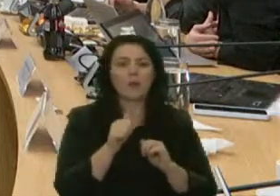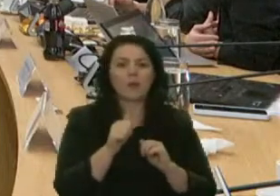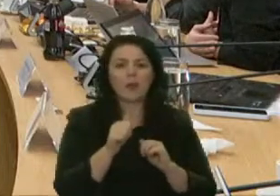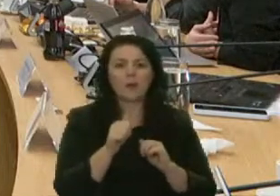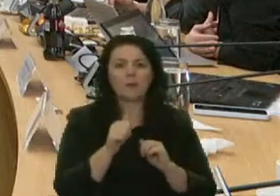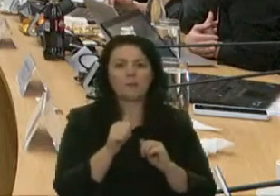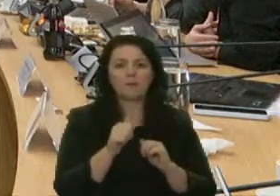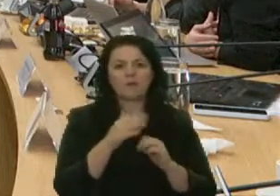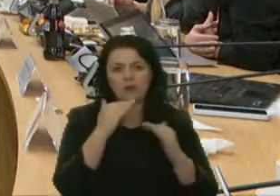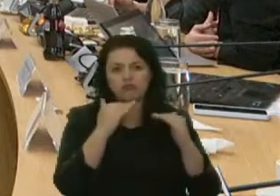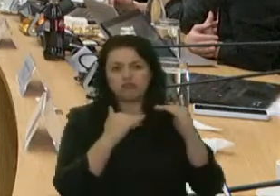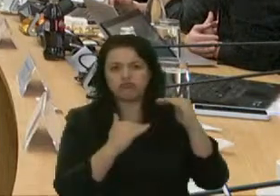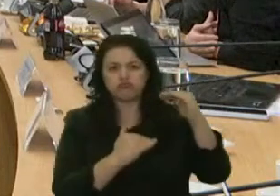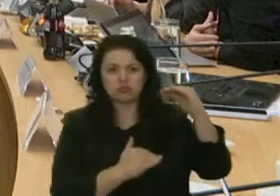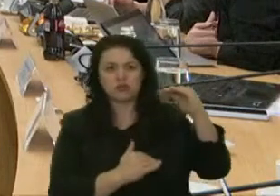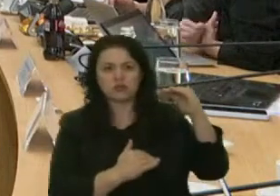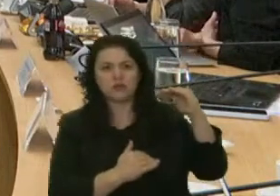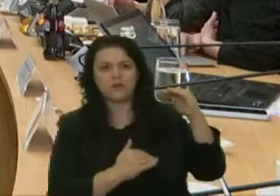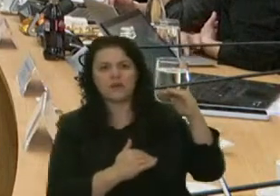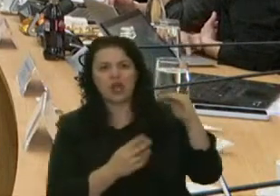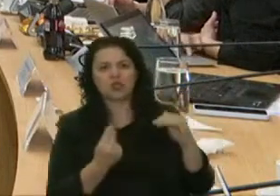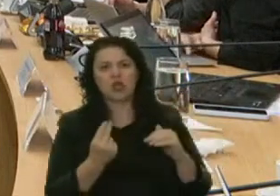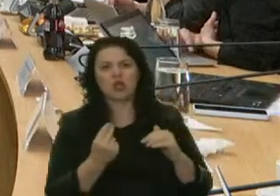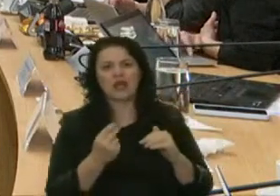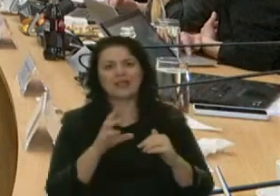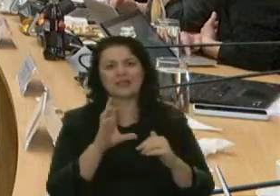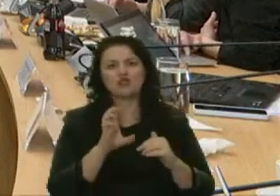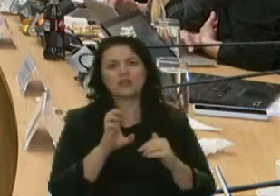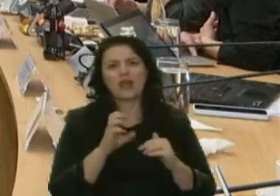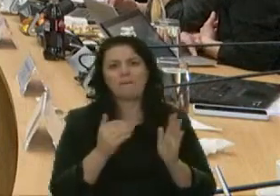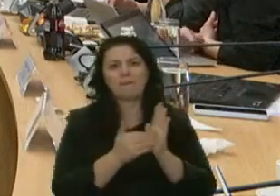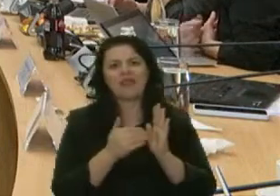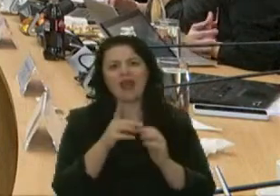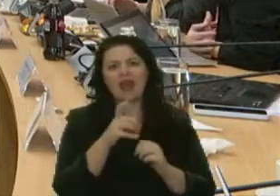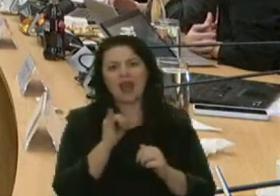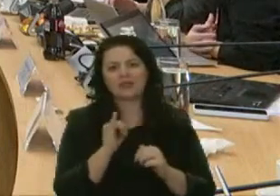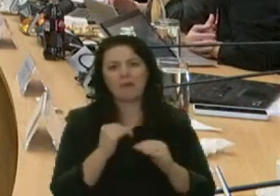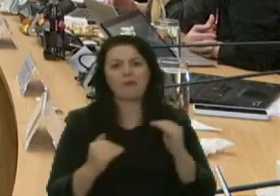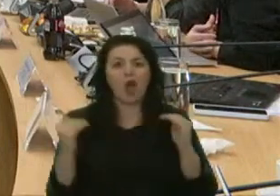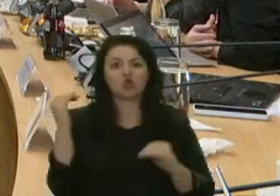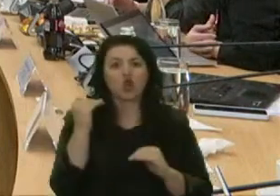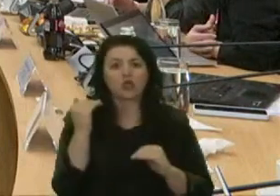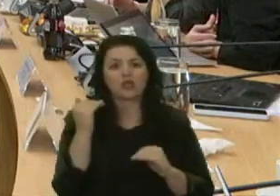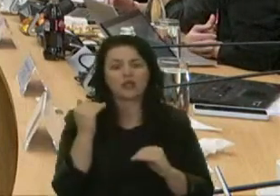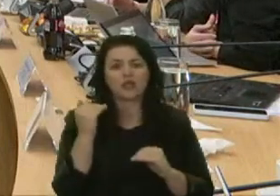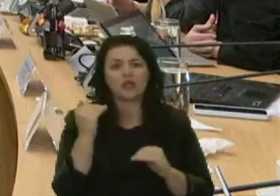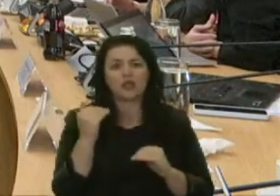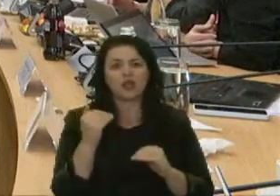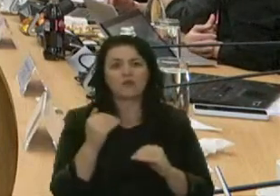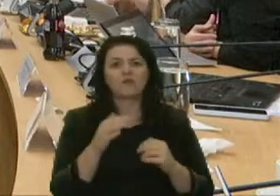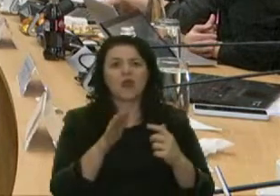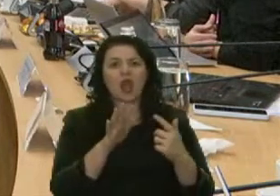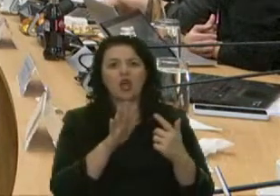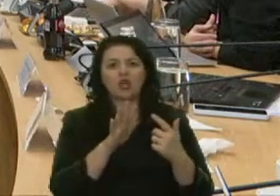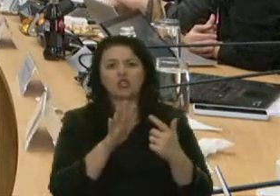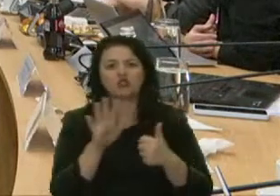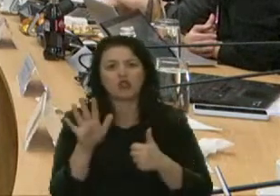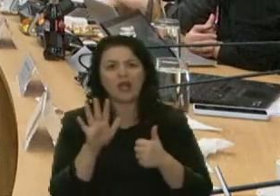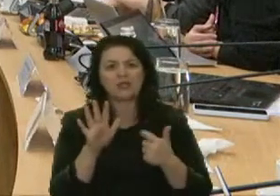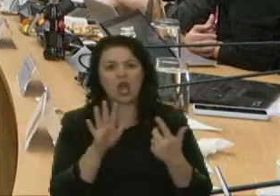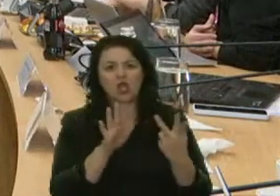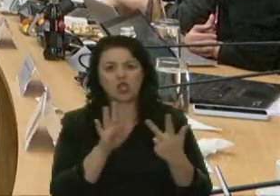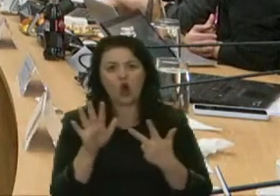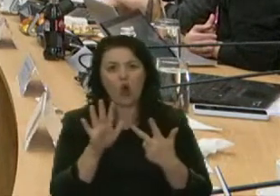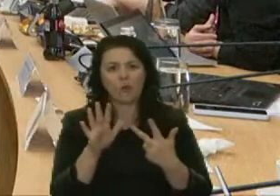71013 alte active fixe cu suma de 500000 RON și se majorează capitalul 6802